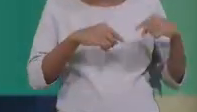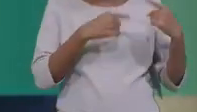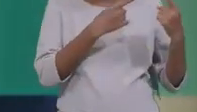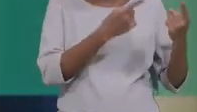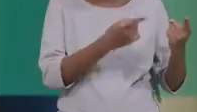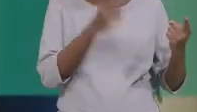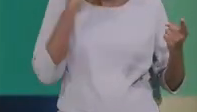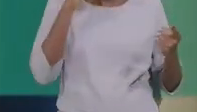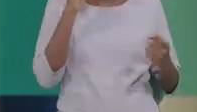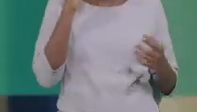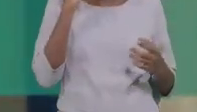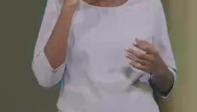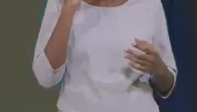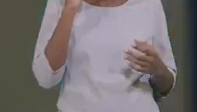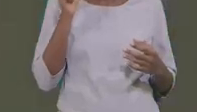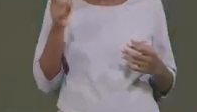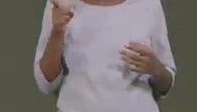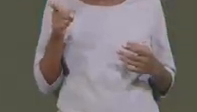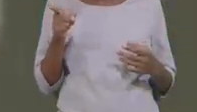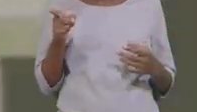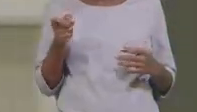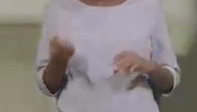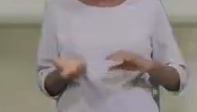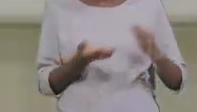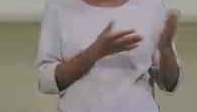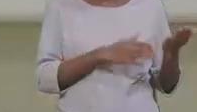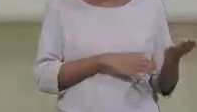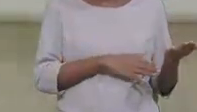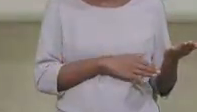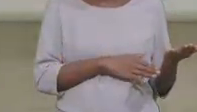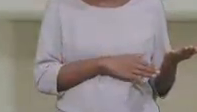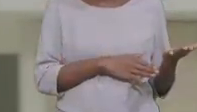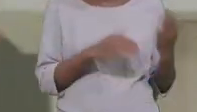Et comme elle allait rendre l'âme, car elle était mourante,